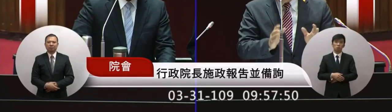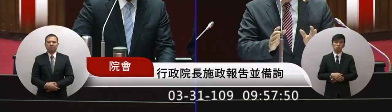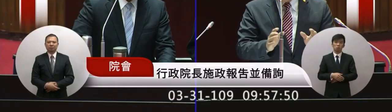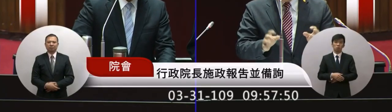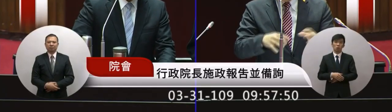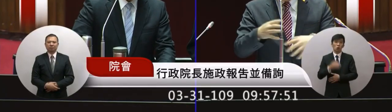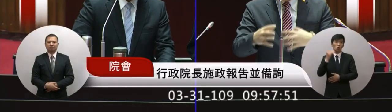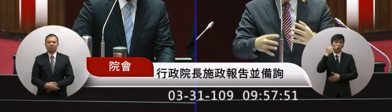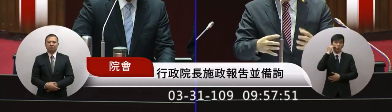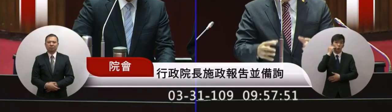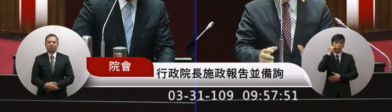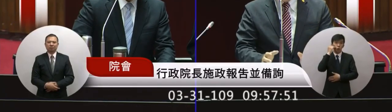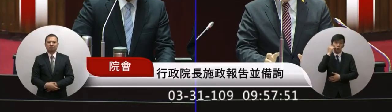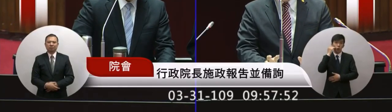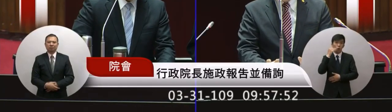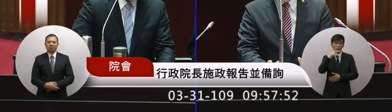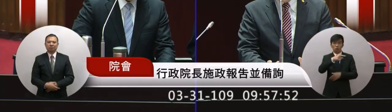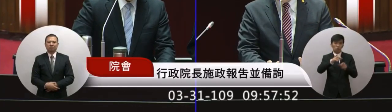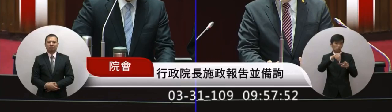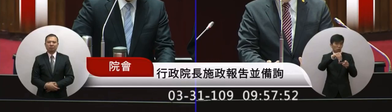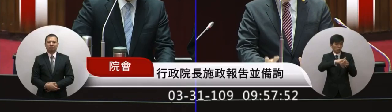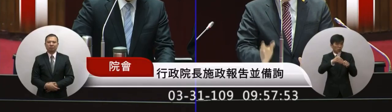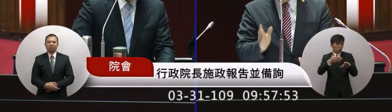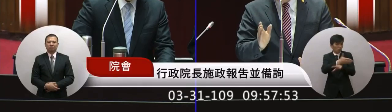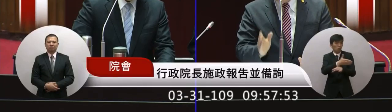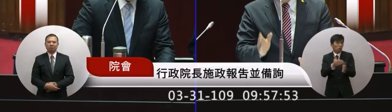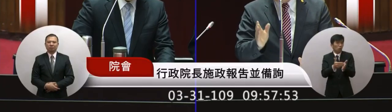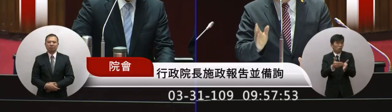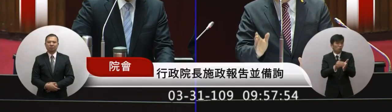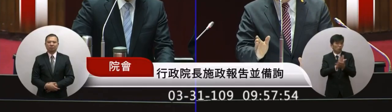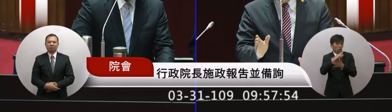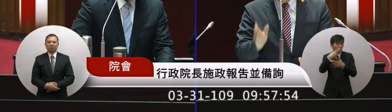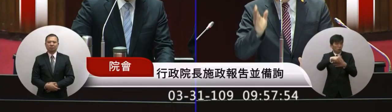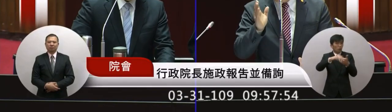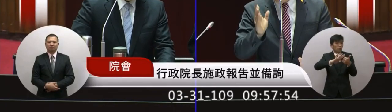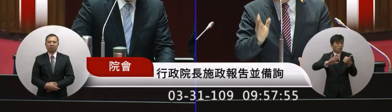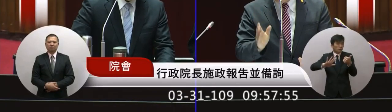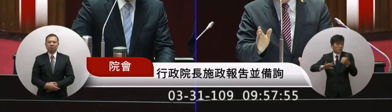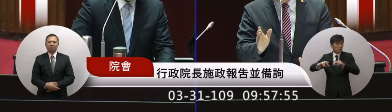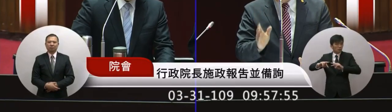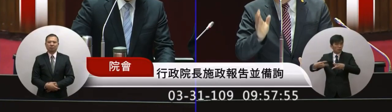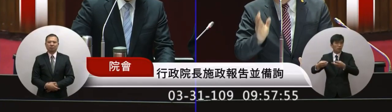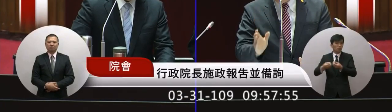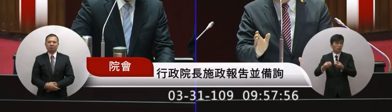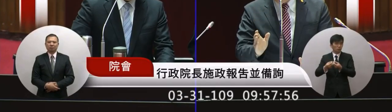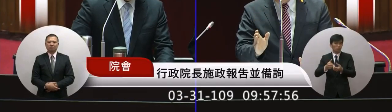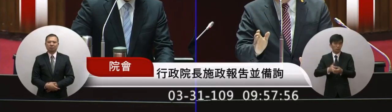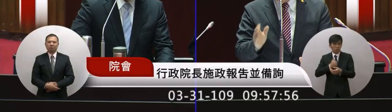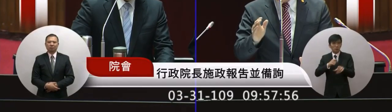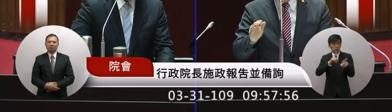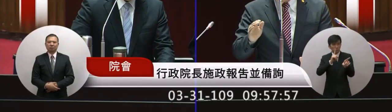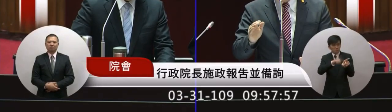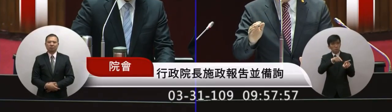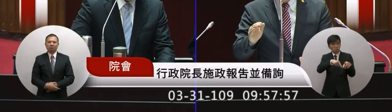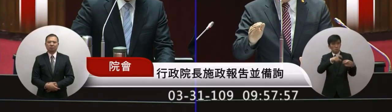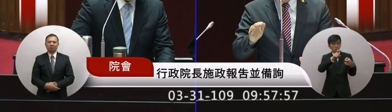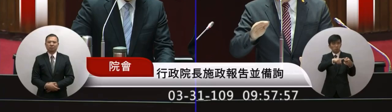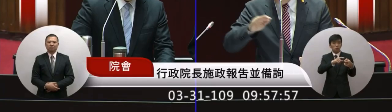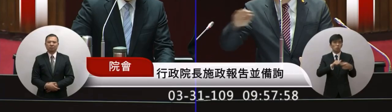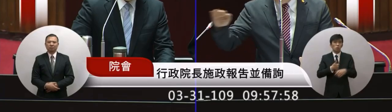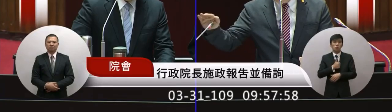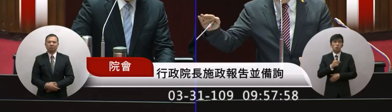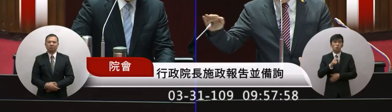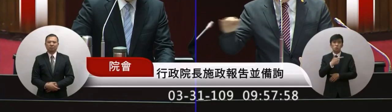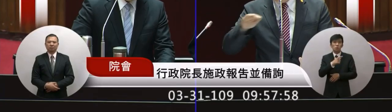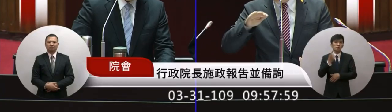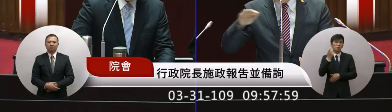他过了，但我们要怎么样去对于这样的公投产生的影响能够真正的有价值，而不是只是一个